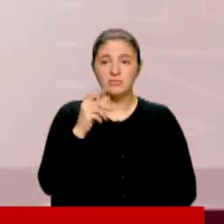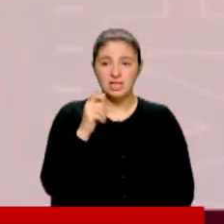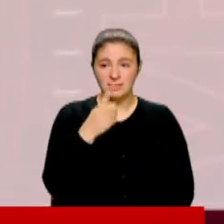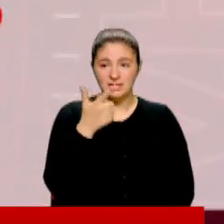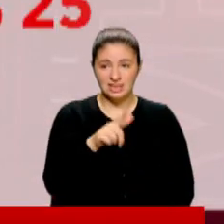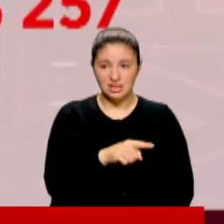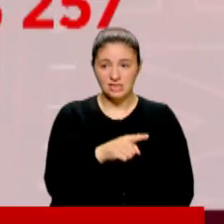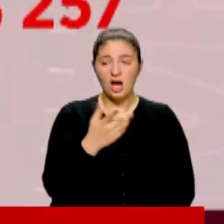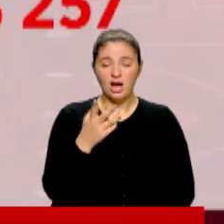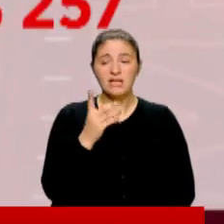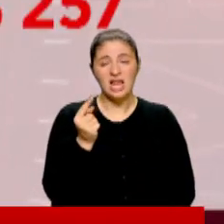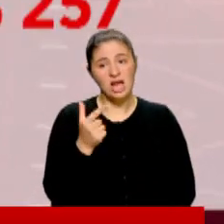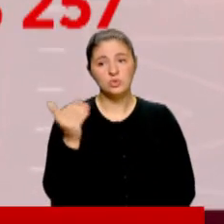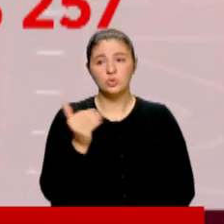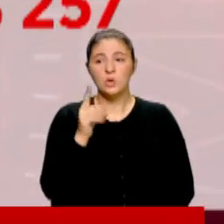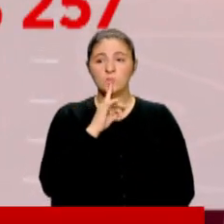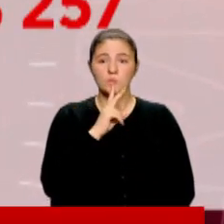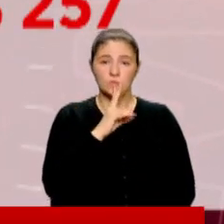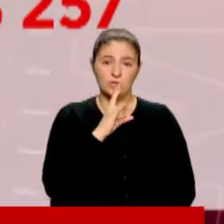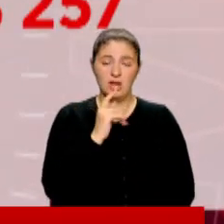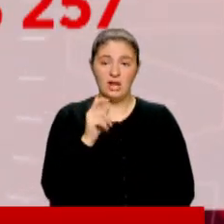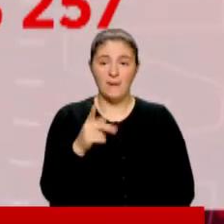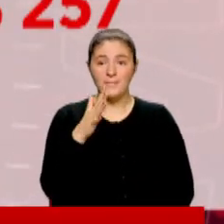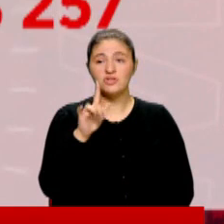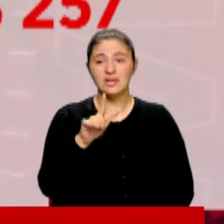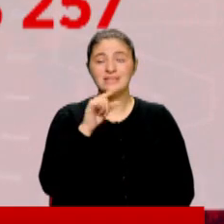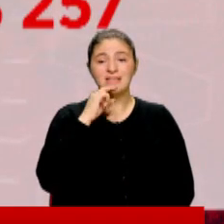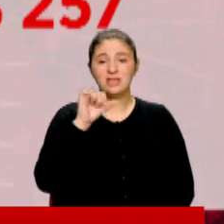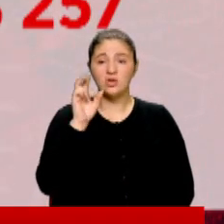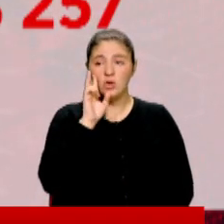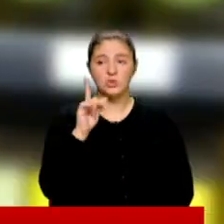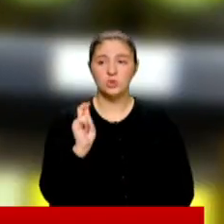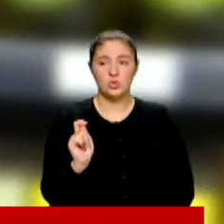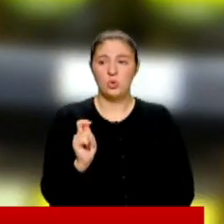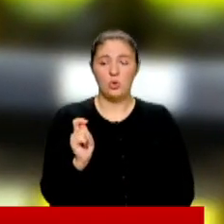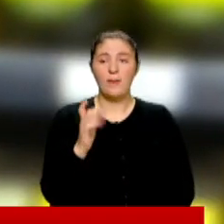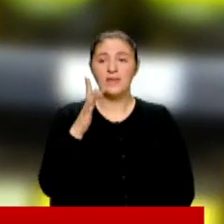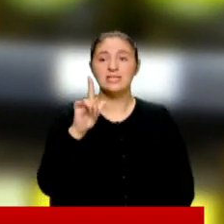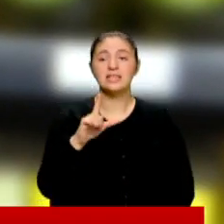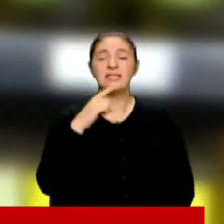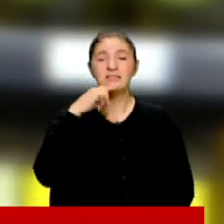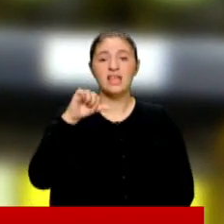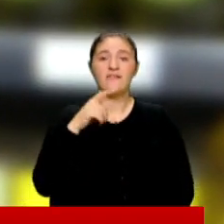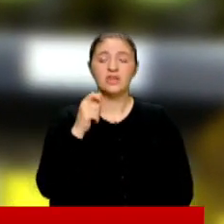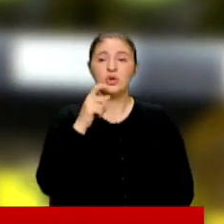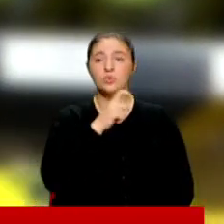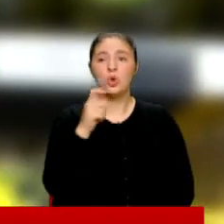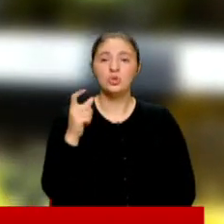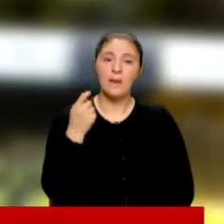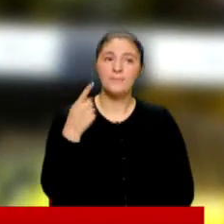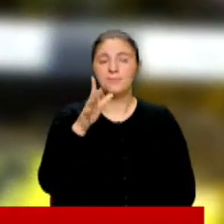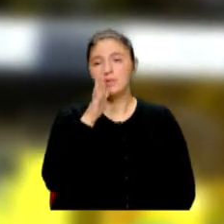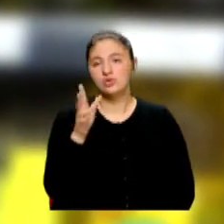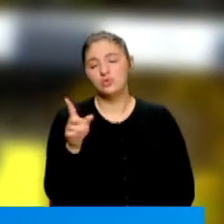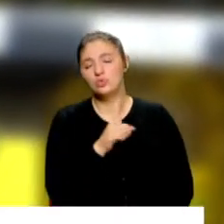liraydı litresi, artık en az 250 lira. 5 litrelik zeytinyağı görmekse zor. 5 litrelik zeytinyağı fiyatı 900 lira ile